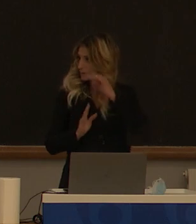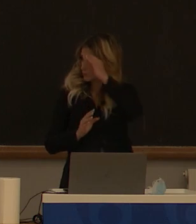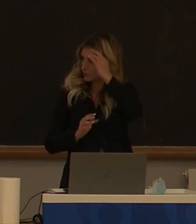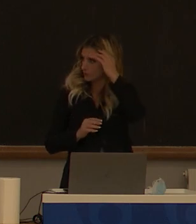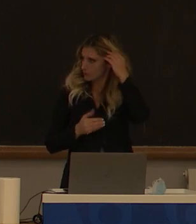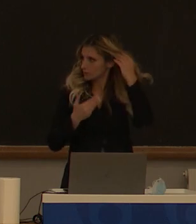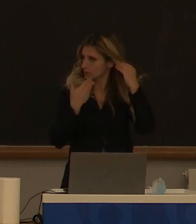adesso le vediamo, grazie.